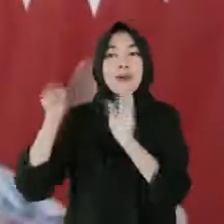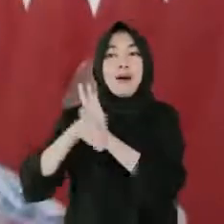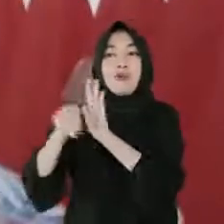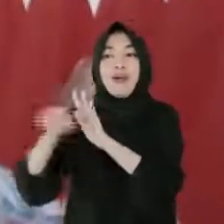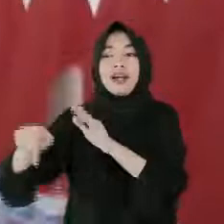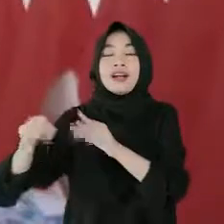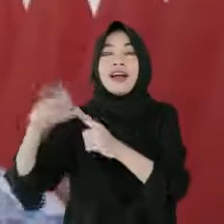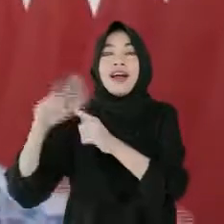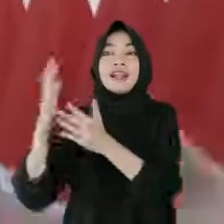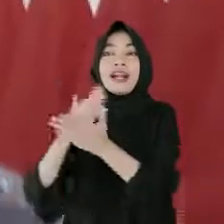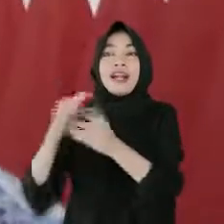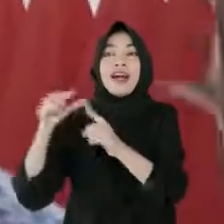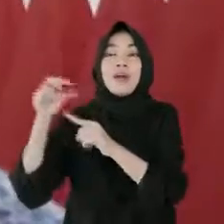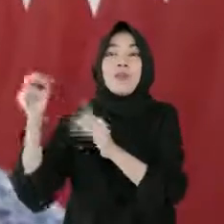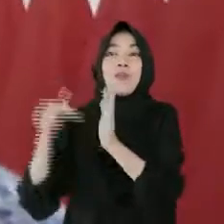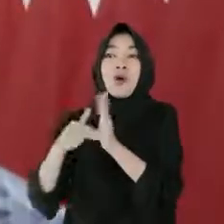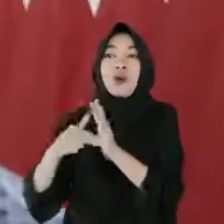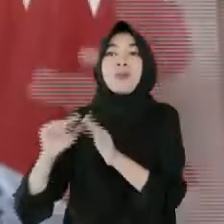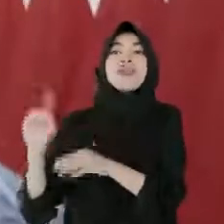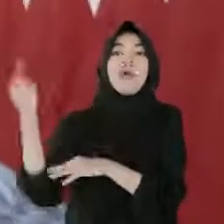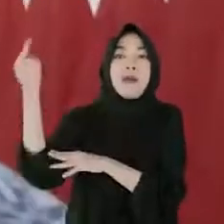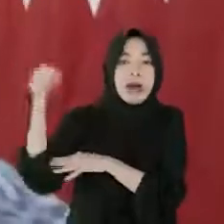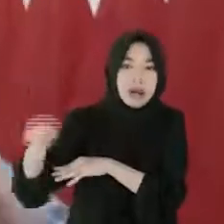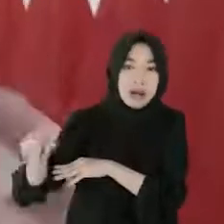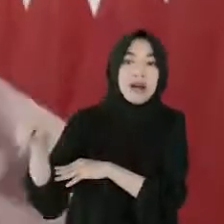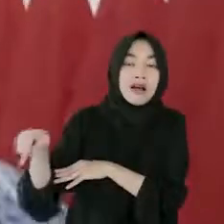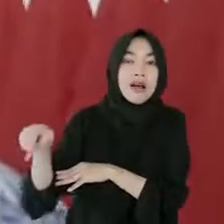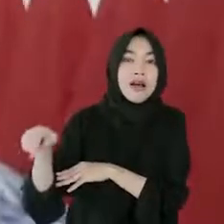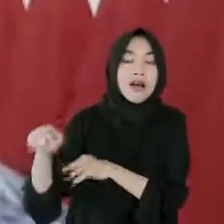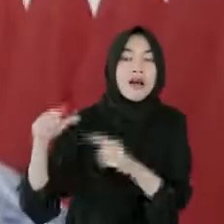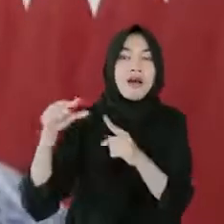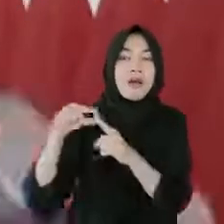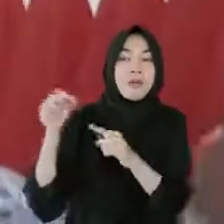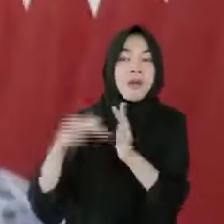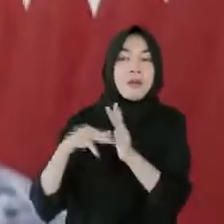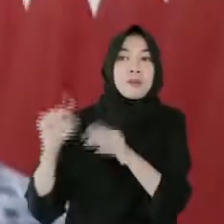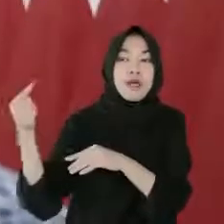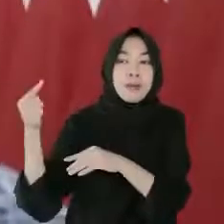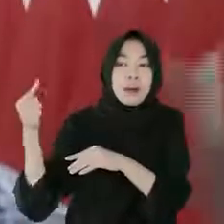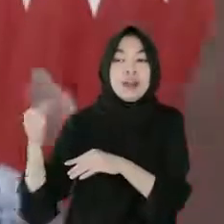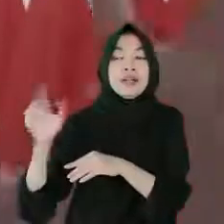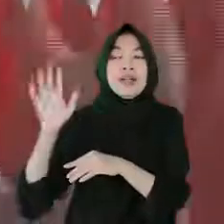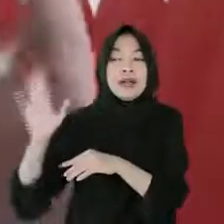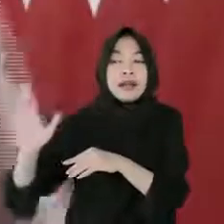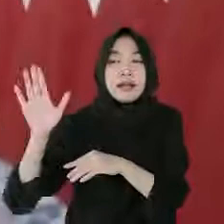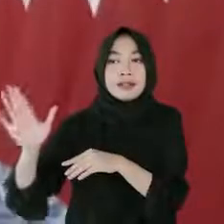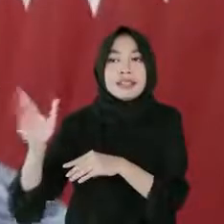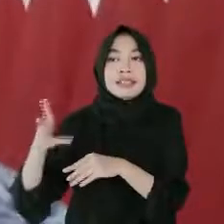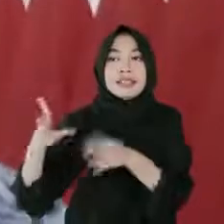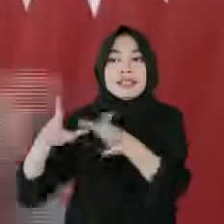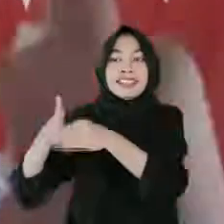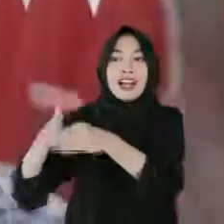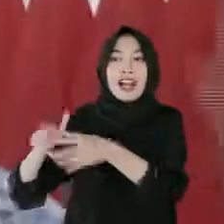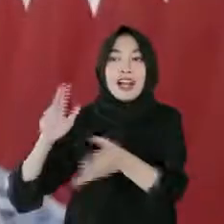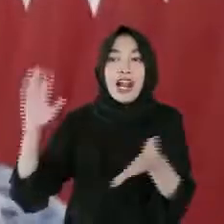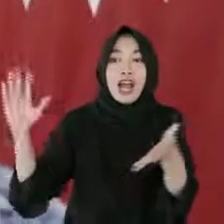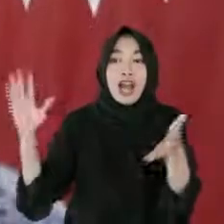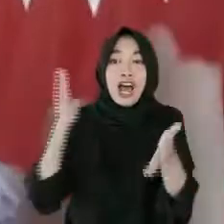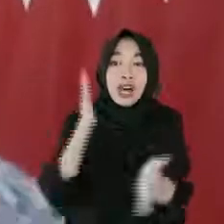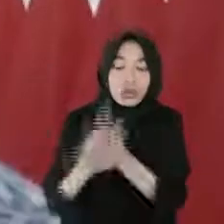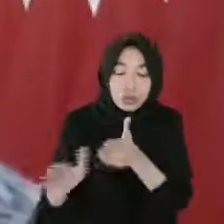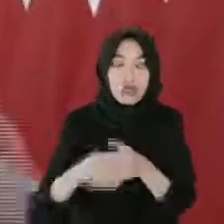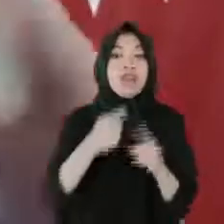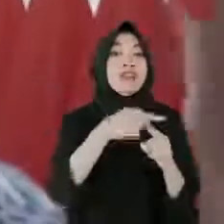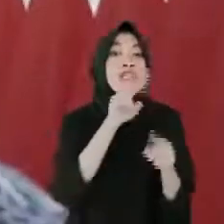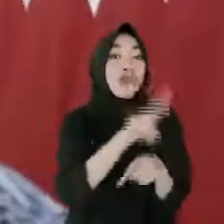di Papua ya Sehingga kemarin juga dibahas siaran langsung melalui televisi juga Pak Gatot dah siapkan ya Pak